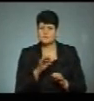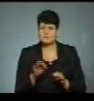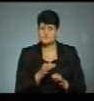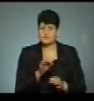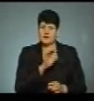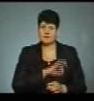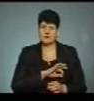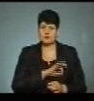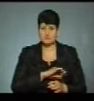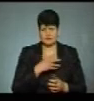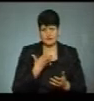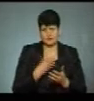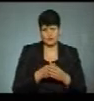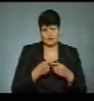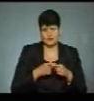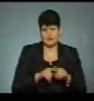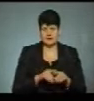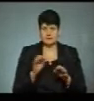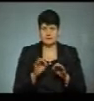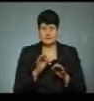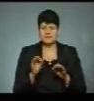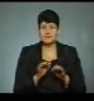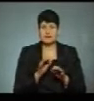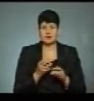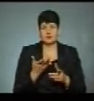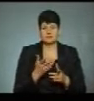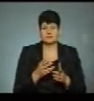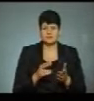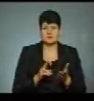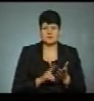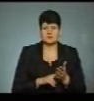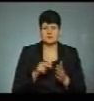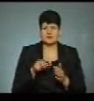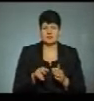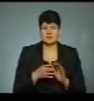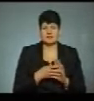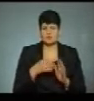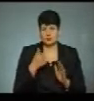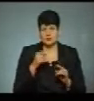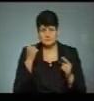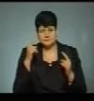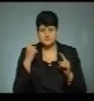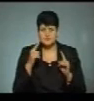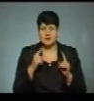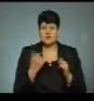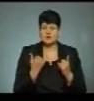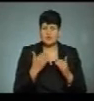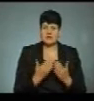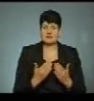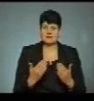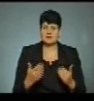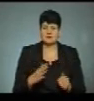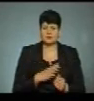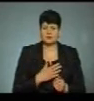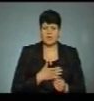використовувала авторську техніку живопис голкою Ніни Гончарук, яку запатентувала у 2009 році. Сьогодні на виставці картин побував